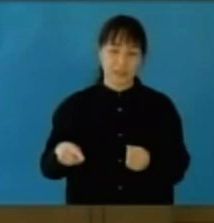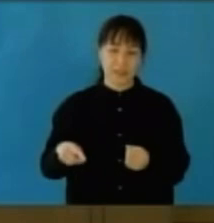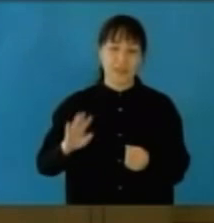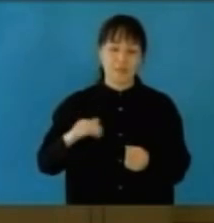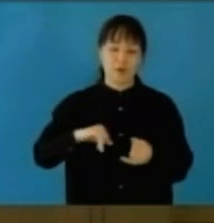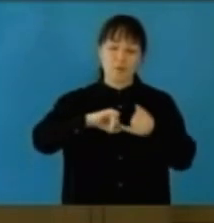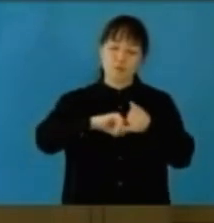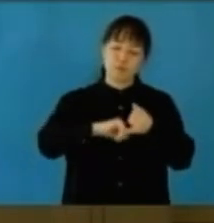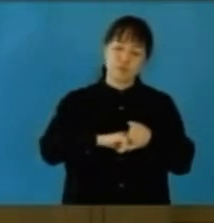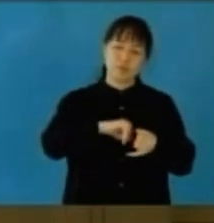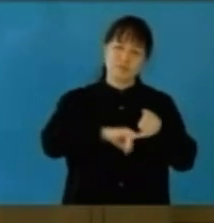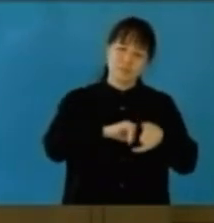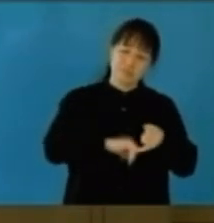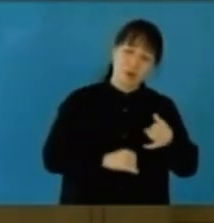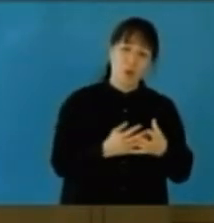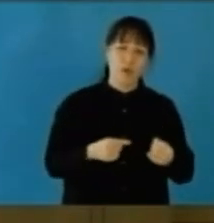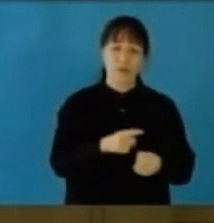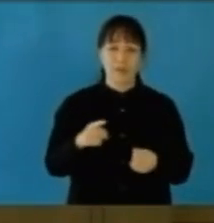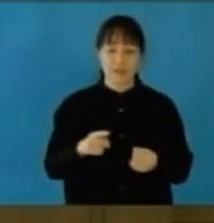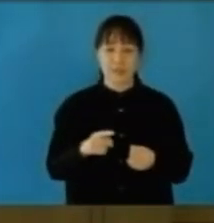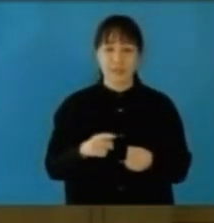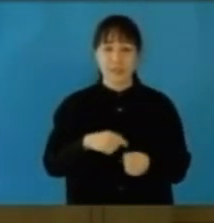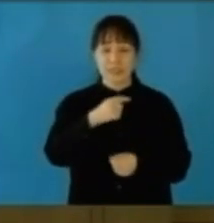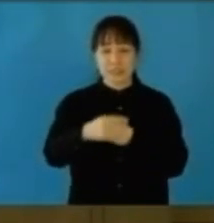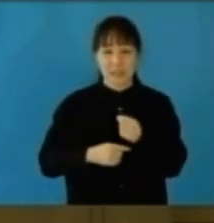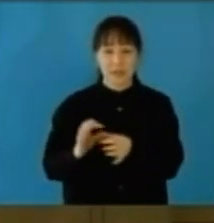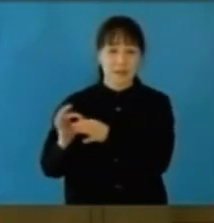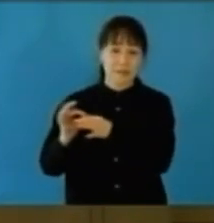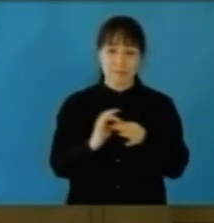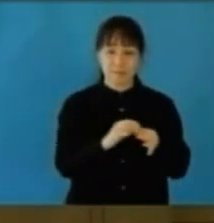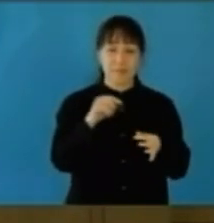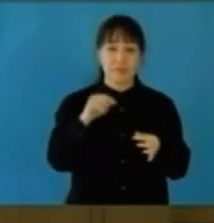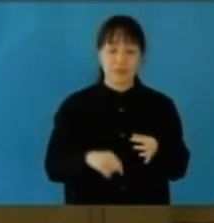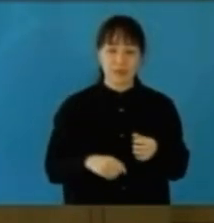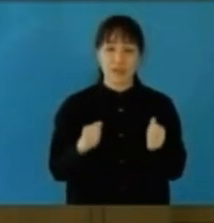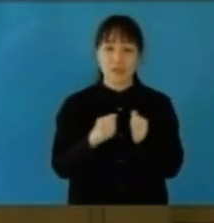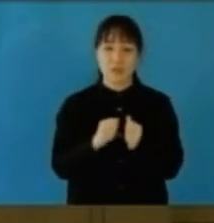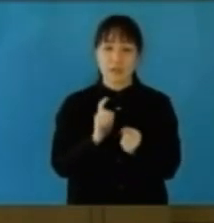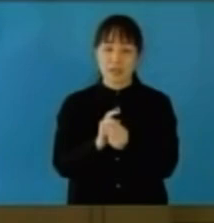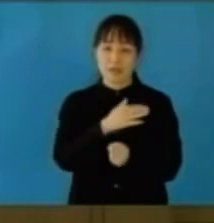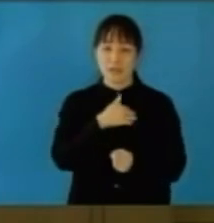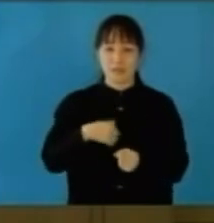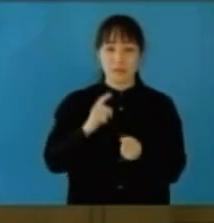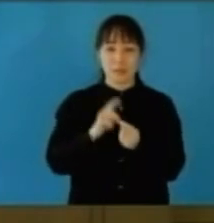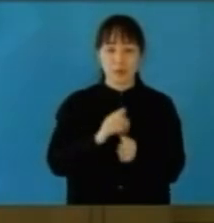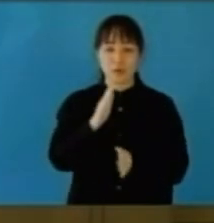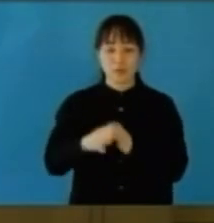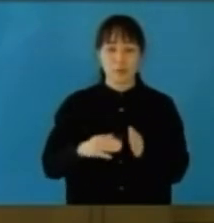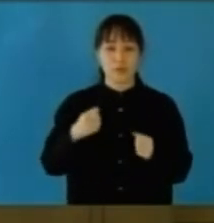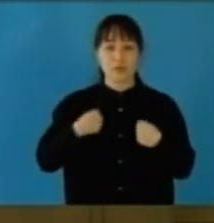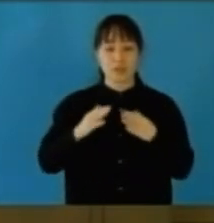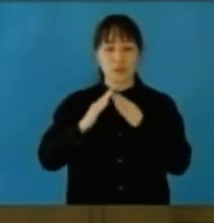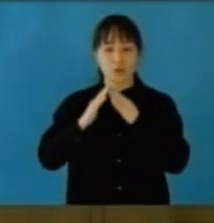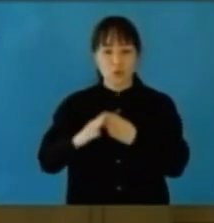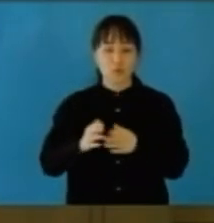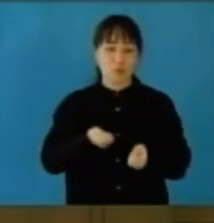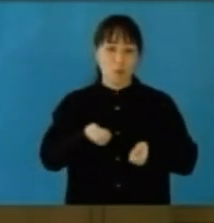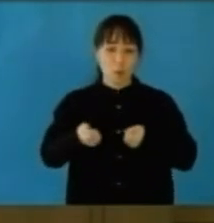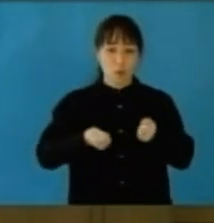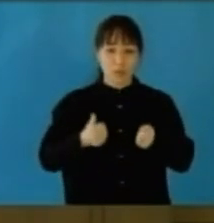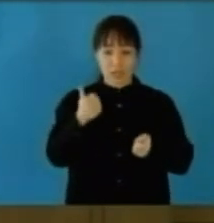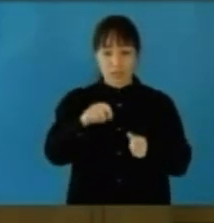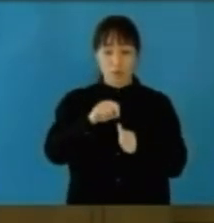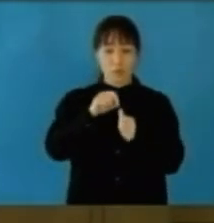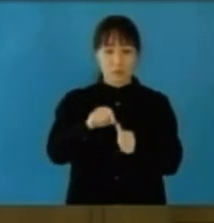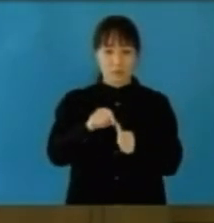約が取れないと。で、私としては、この1年間を通じてですね、相談対応するためのスポーツ合宿におけるコーディネーターですね、それを設置を